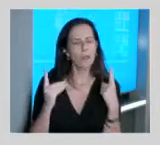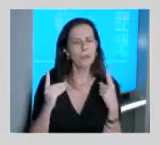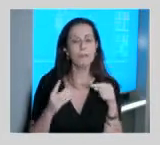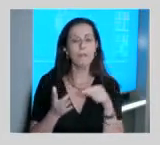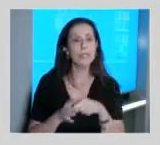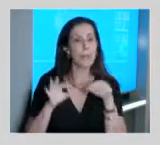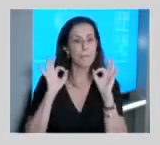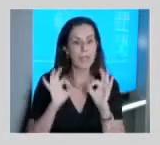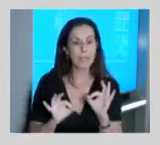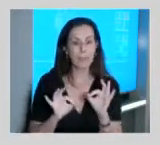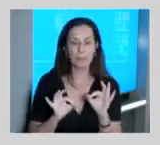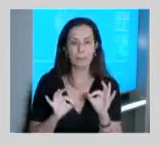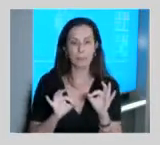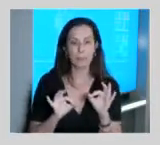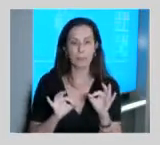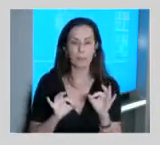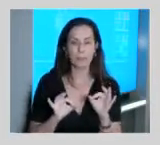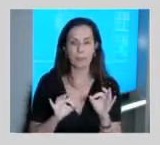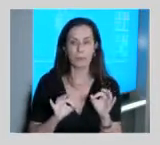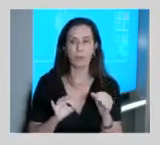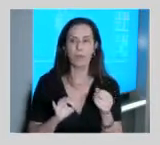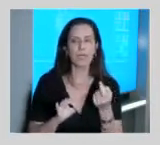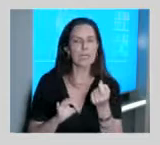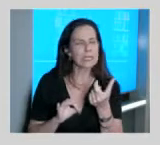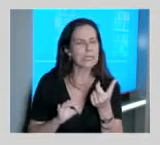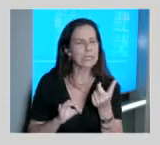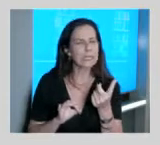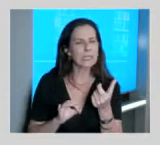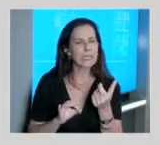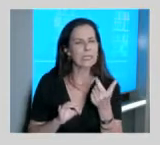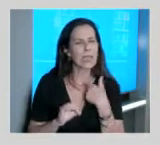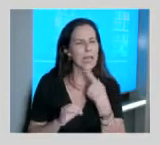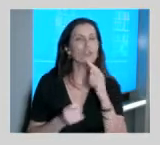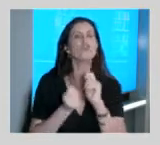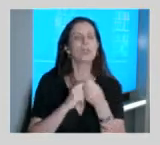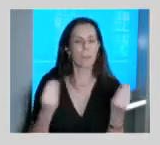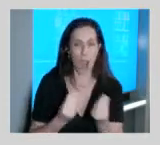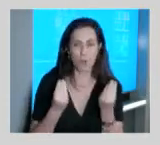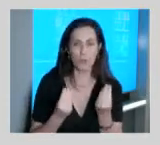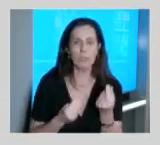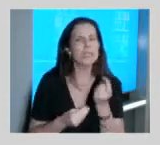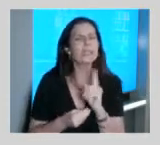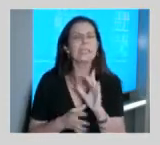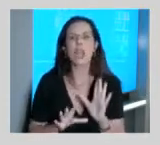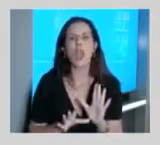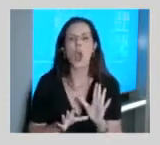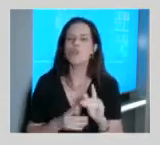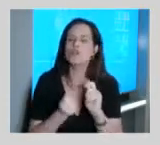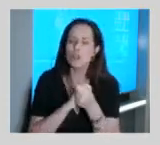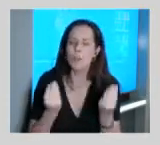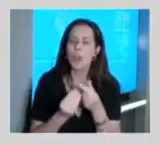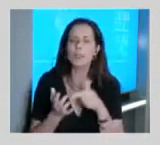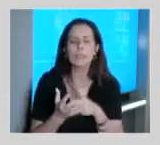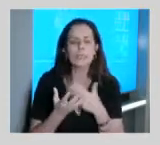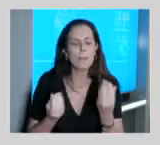וזה בעצם... לא עכשיו לעשות, קצת קשה לי עם הביטוי עיבוד, גם הוא אמר את זה, כלומר זה לא עיבוד, אלא